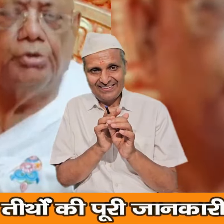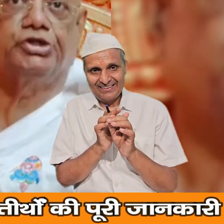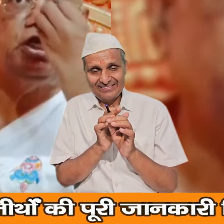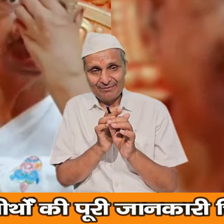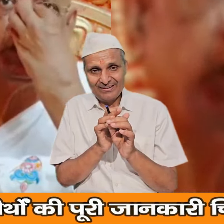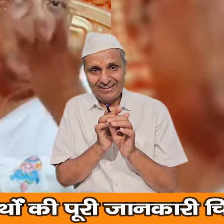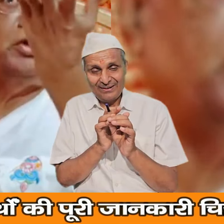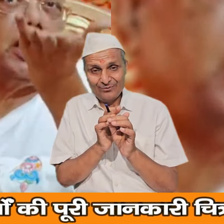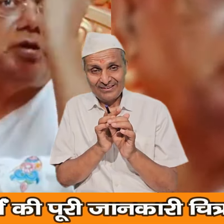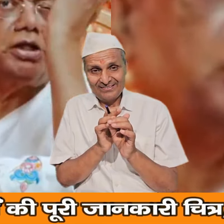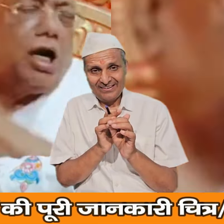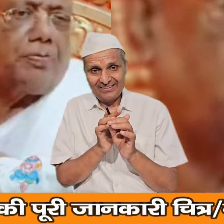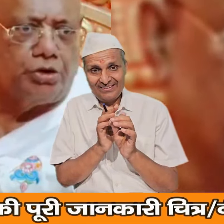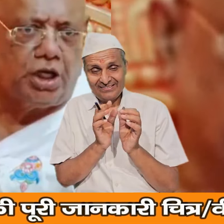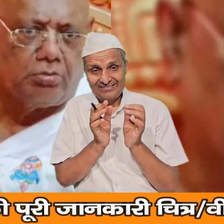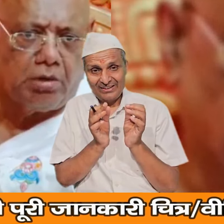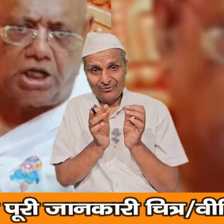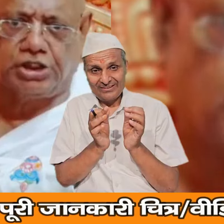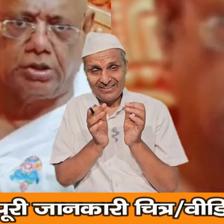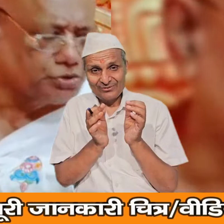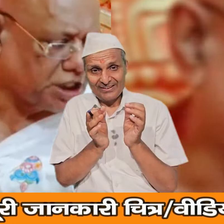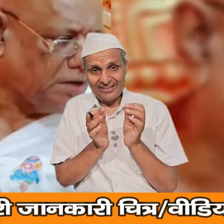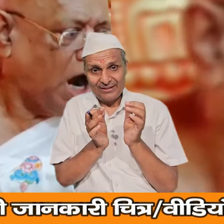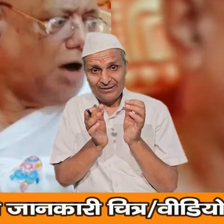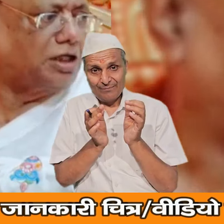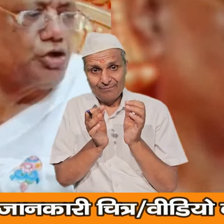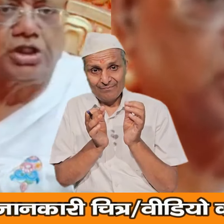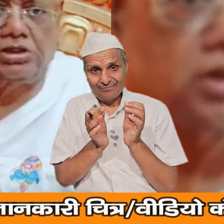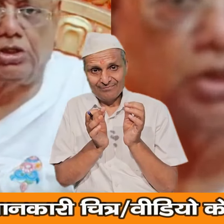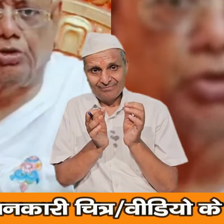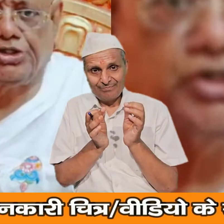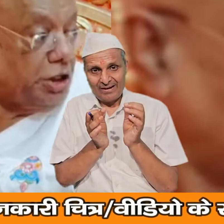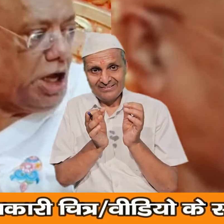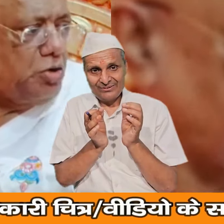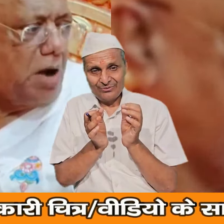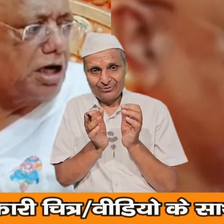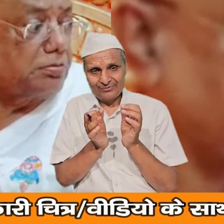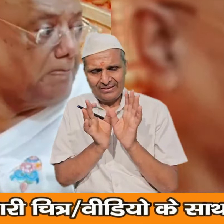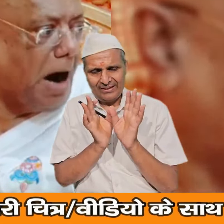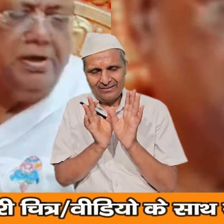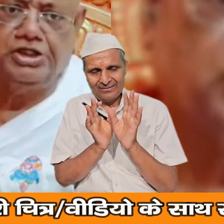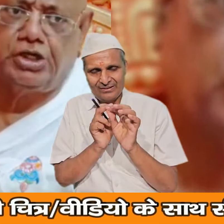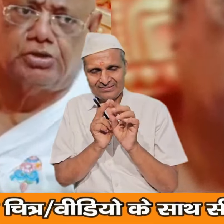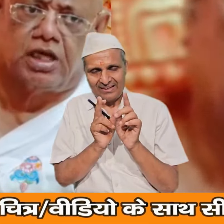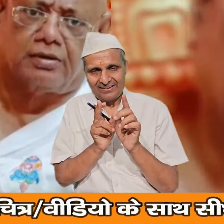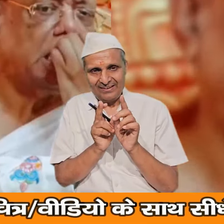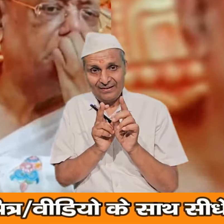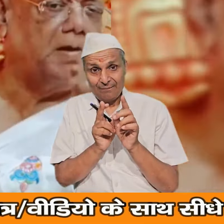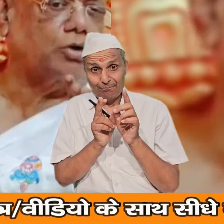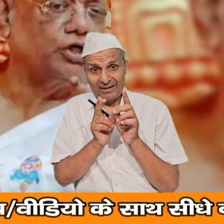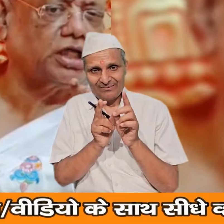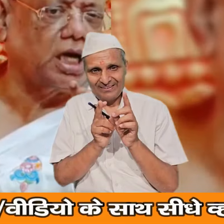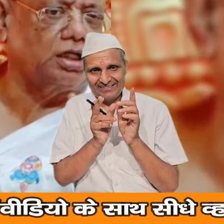था तब उसके अंदर जैनों के सांस संख्या पाच दो नहीं नहीं सात